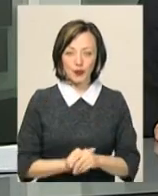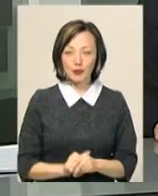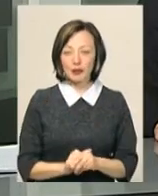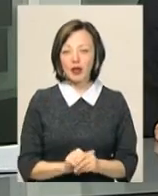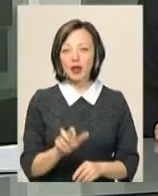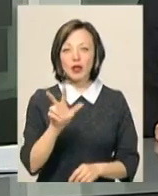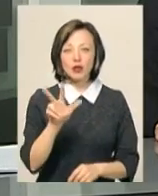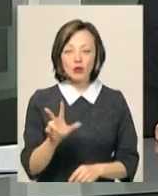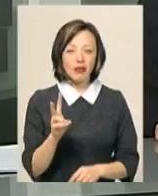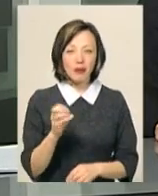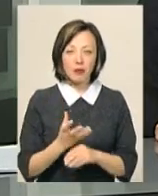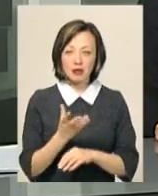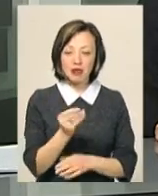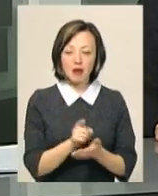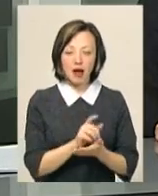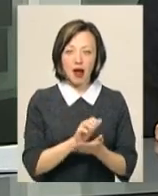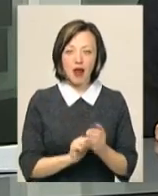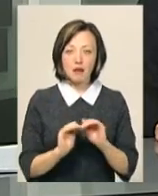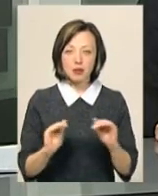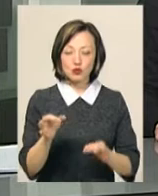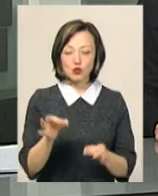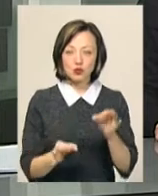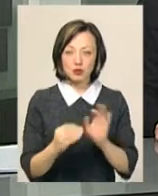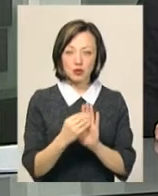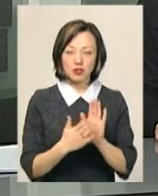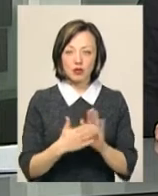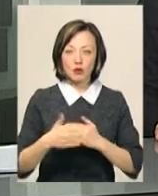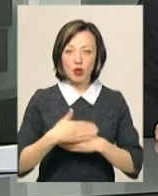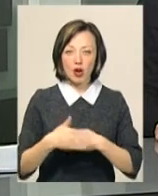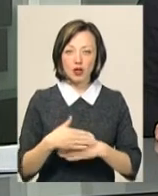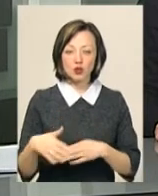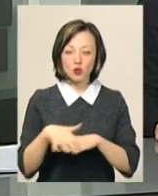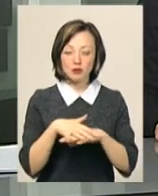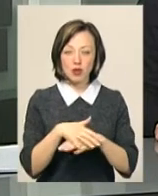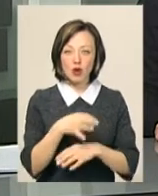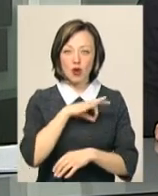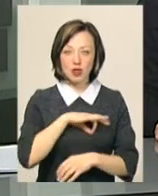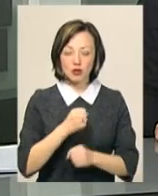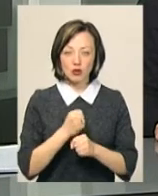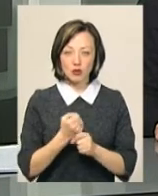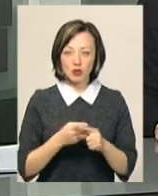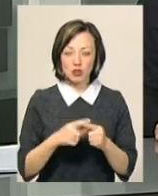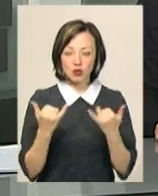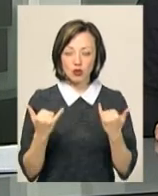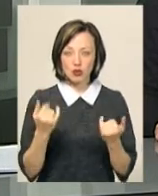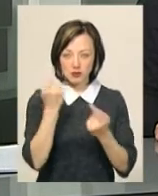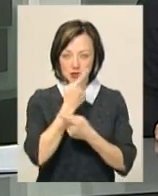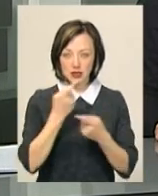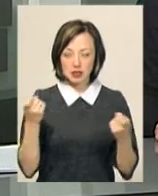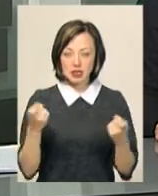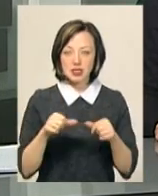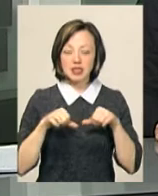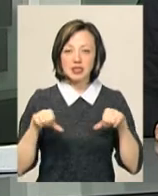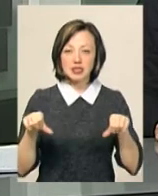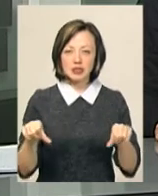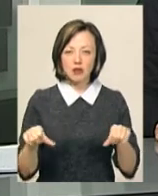Трьом неплатникам аліментів на Хмельниччині суди призначили покарання у вигляді суспільно-корисних робіт. Про це сьогодні під час засідання обласного